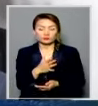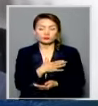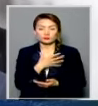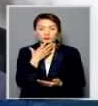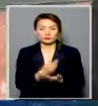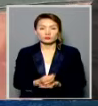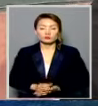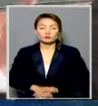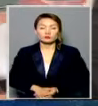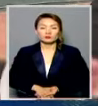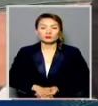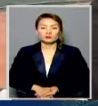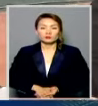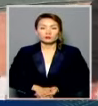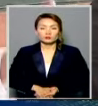учреждения.